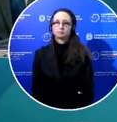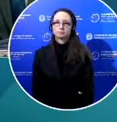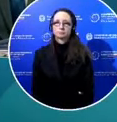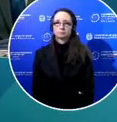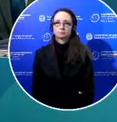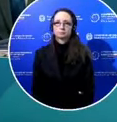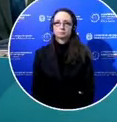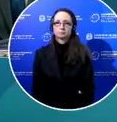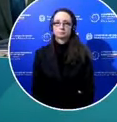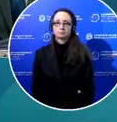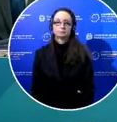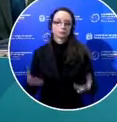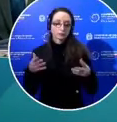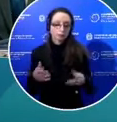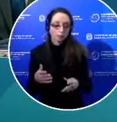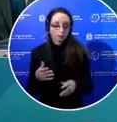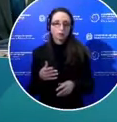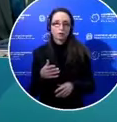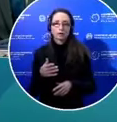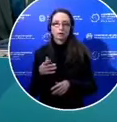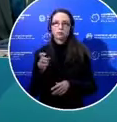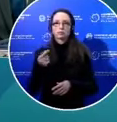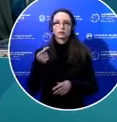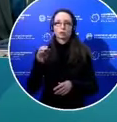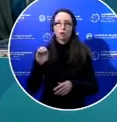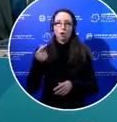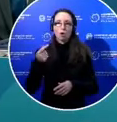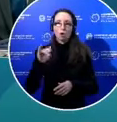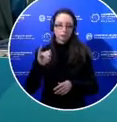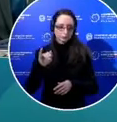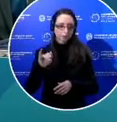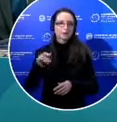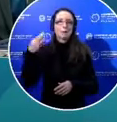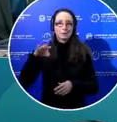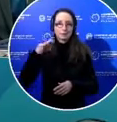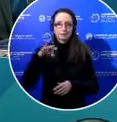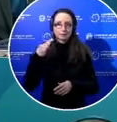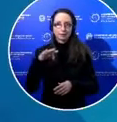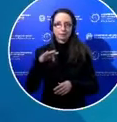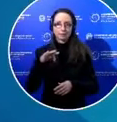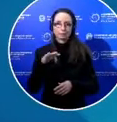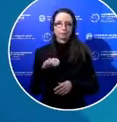Prende ora la parola Giovanni Toti, presidente della Regione Liguria.